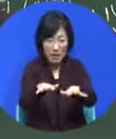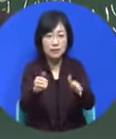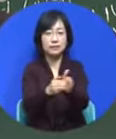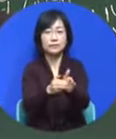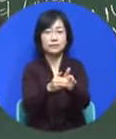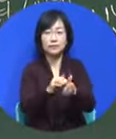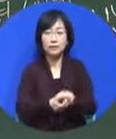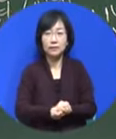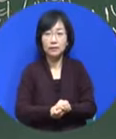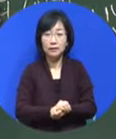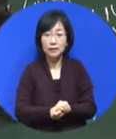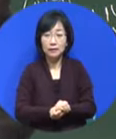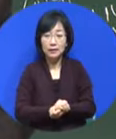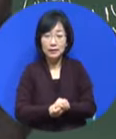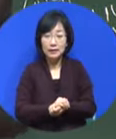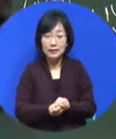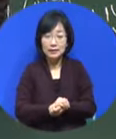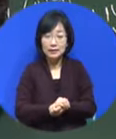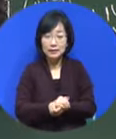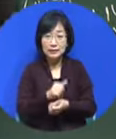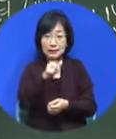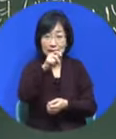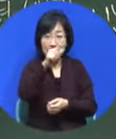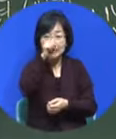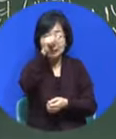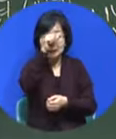all 장교 하나남았는데